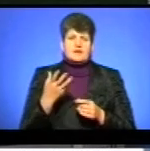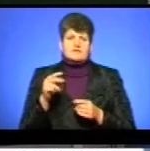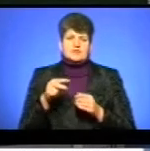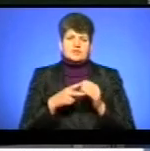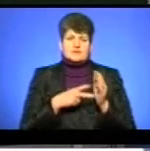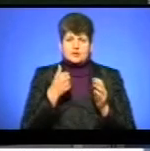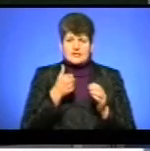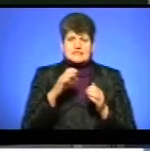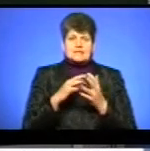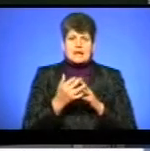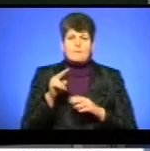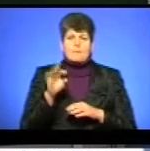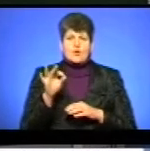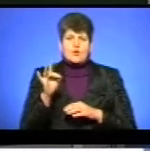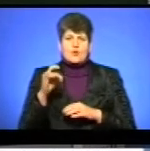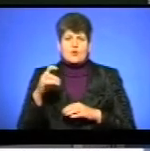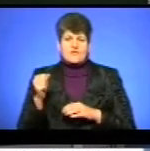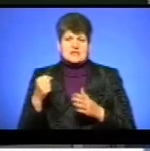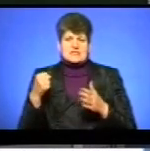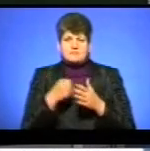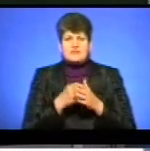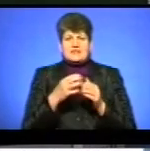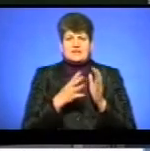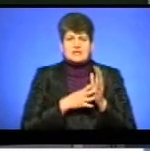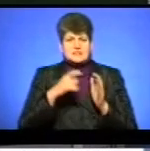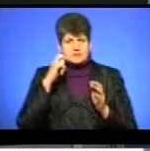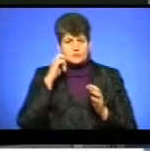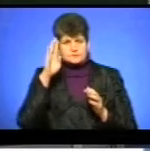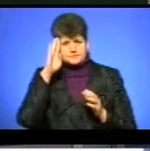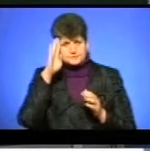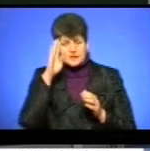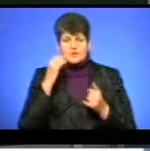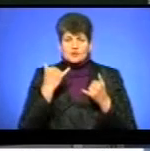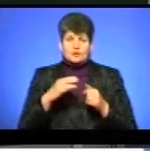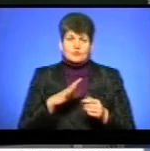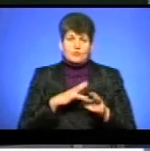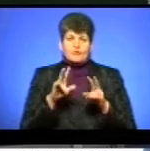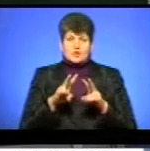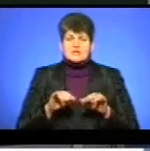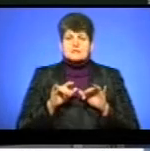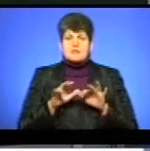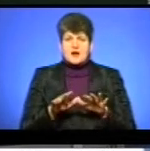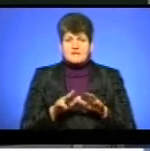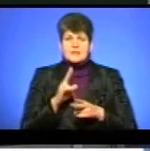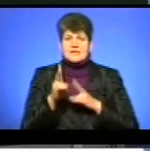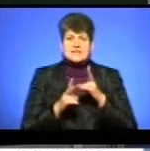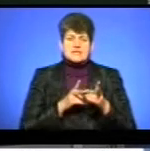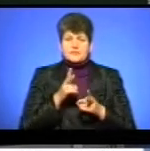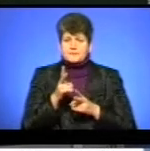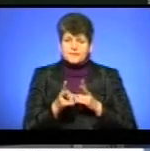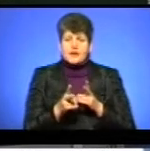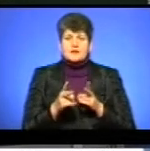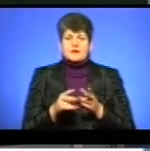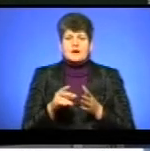у селі Порохова збив автомобілем 19-річного Романа Борчука. Сьогодні відбувся розгляд справи за апеляційною скаргою на